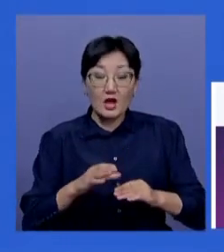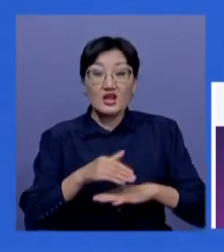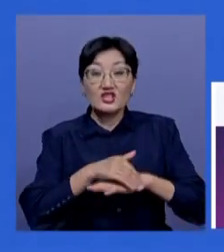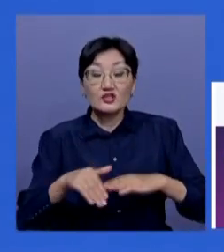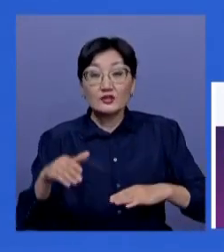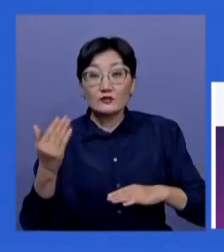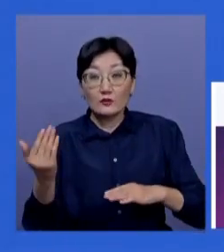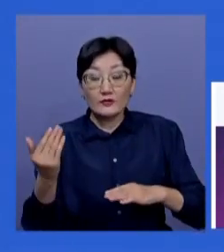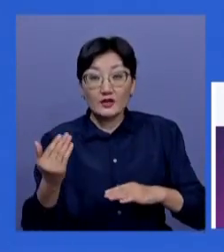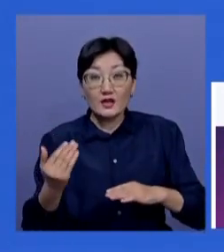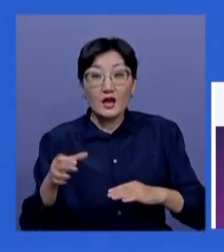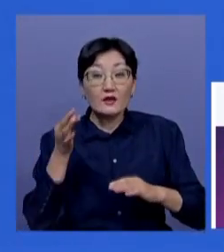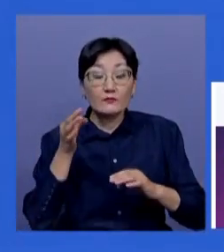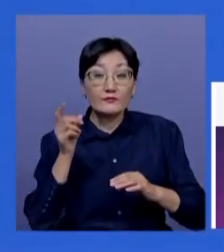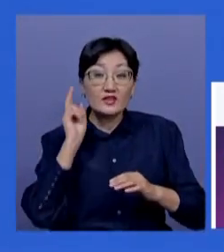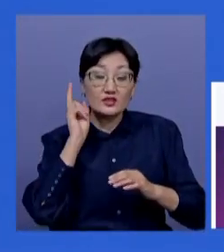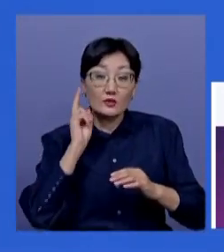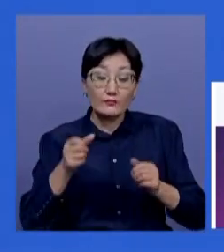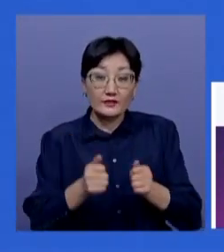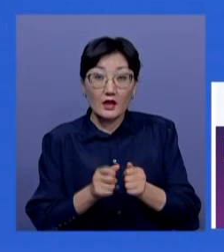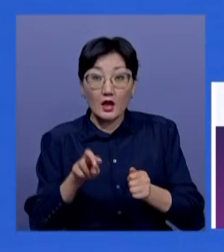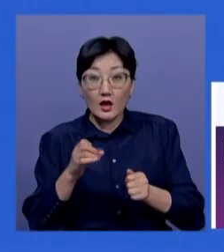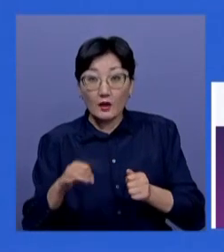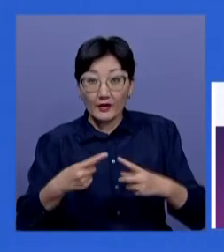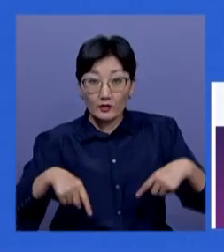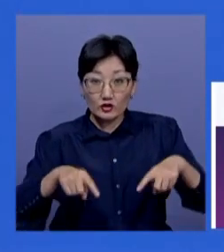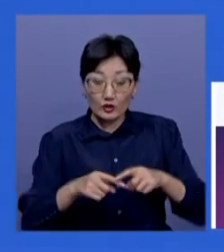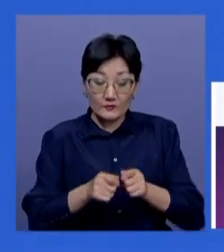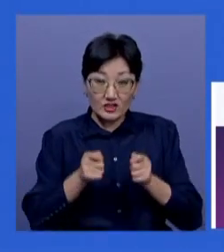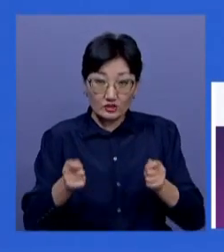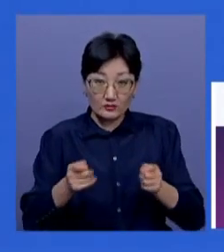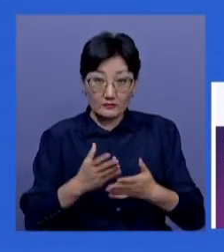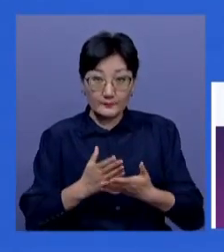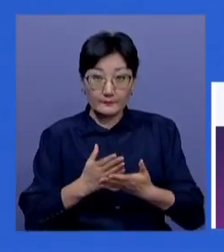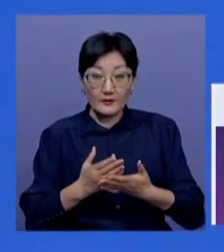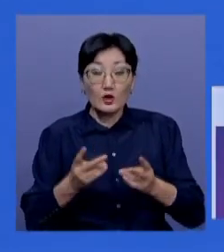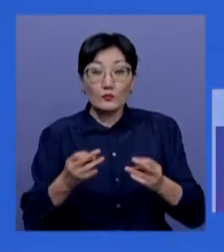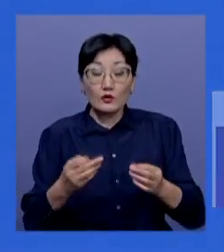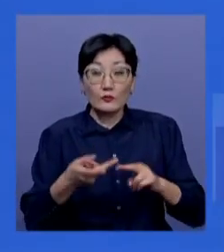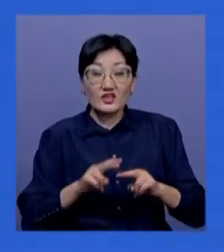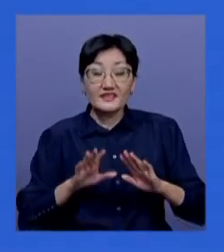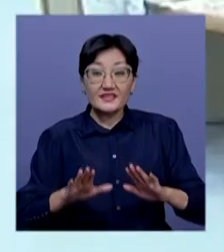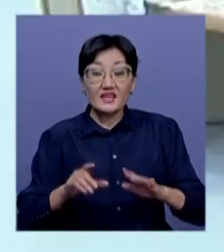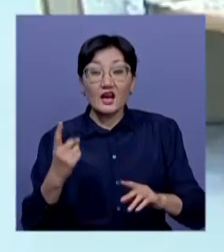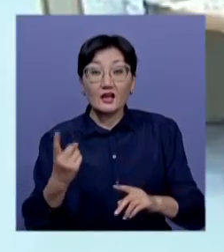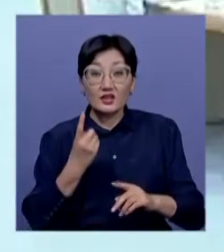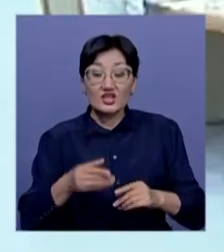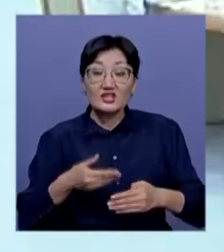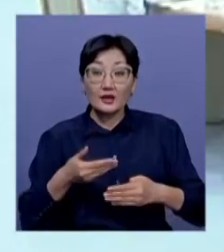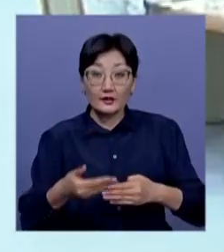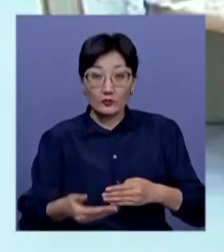Шетелдегі елшіліктеріміздің жанынан Абай орталықтары ашылды. Бірақ бұл тек алғашқы қадам